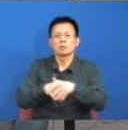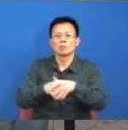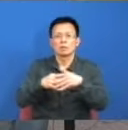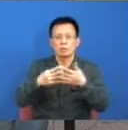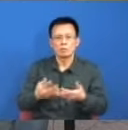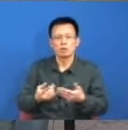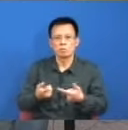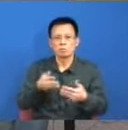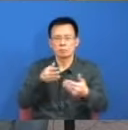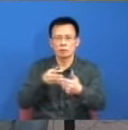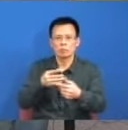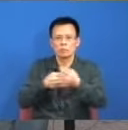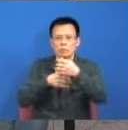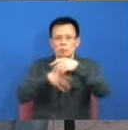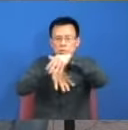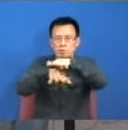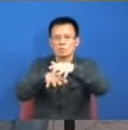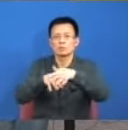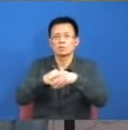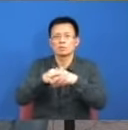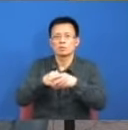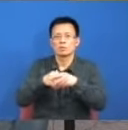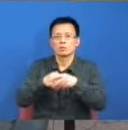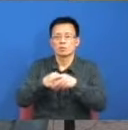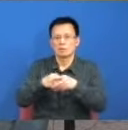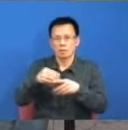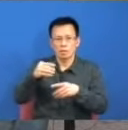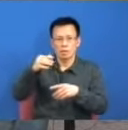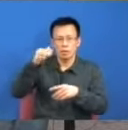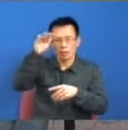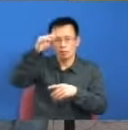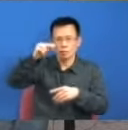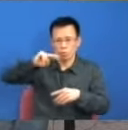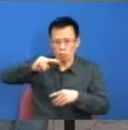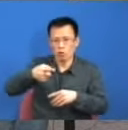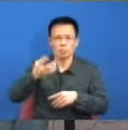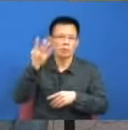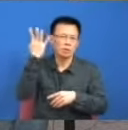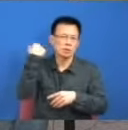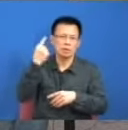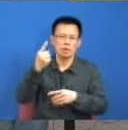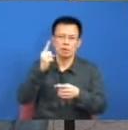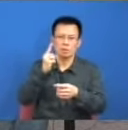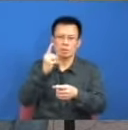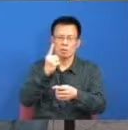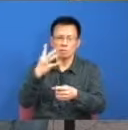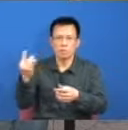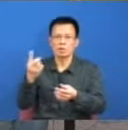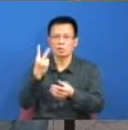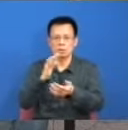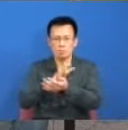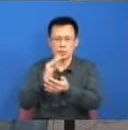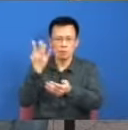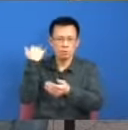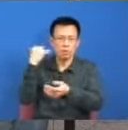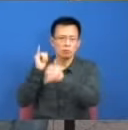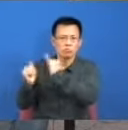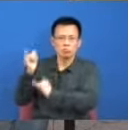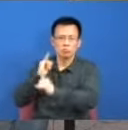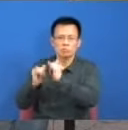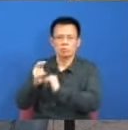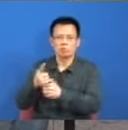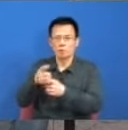示威者嚟講，佢就梗係好希望能夠即係改變過往。即係十幾二十年嗰種傳統嘅示完威